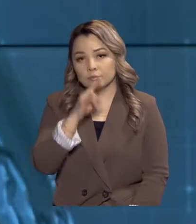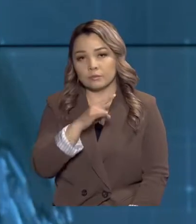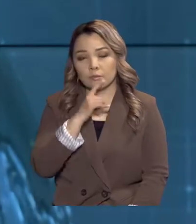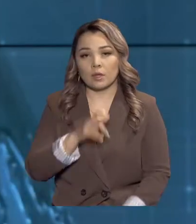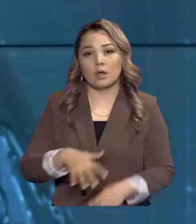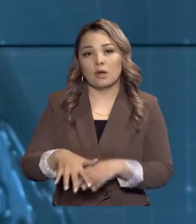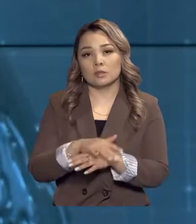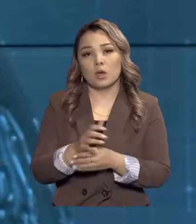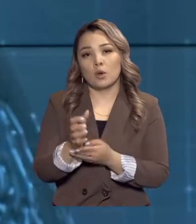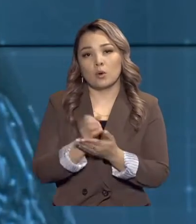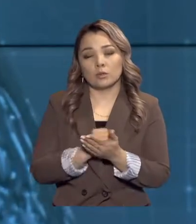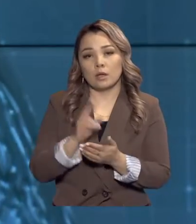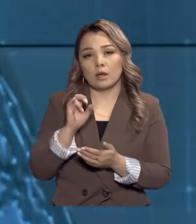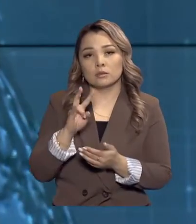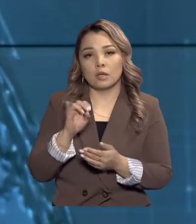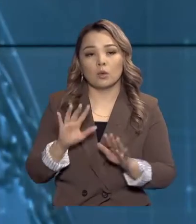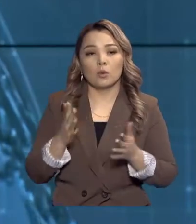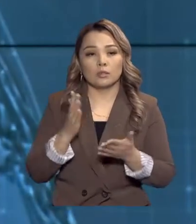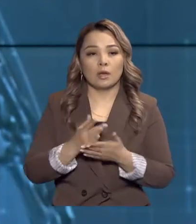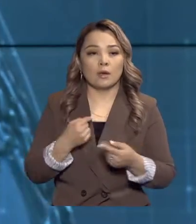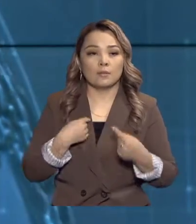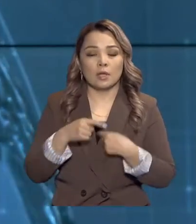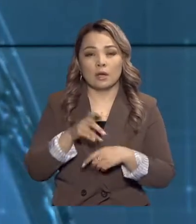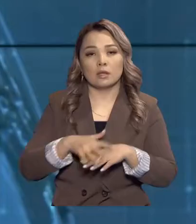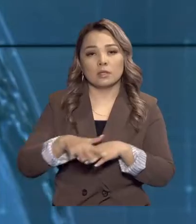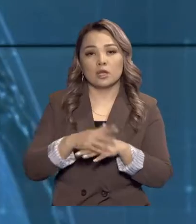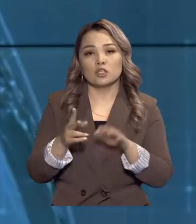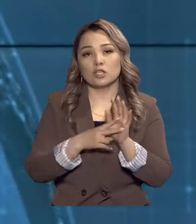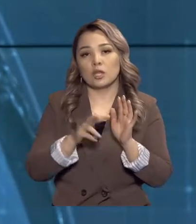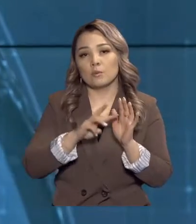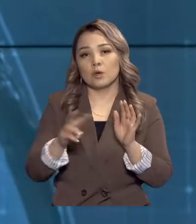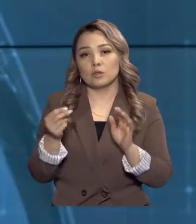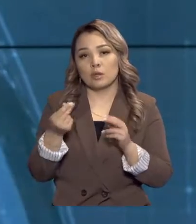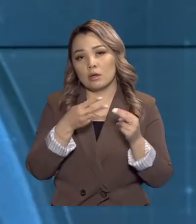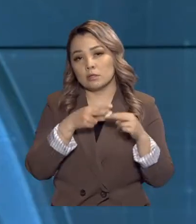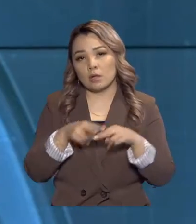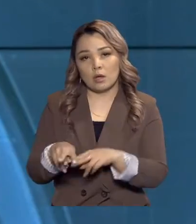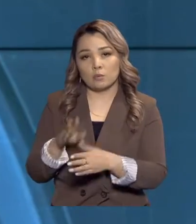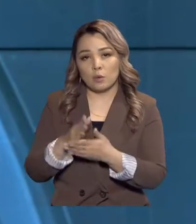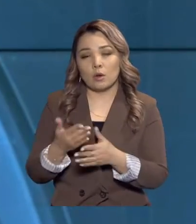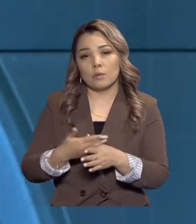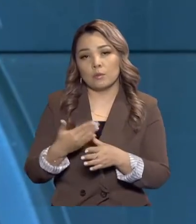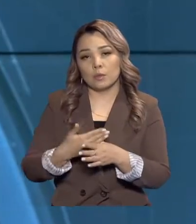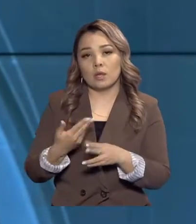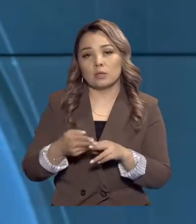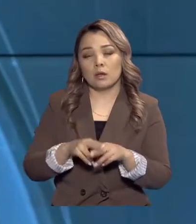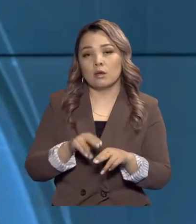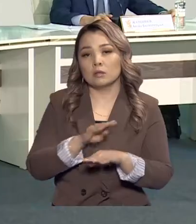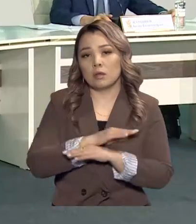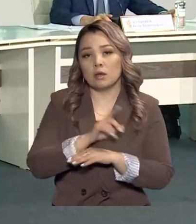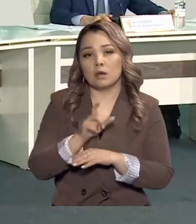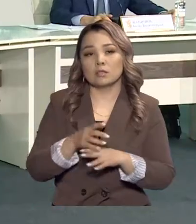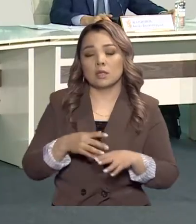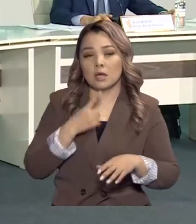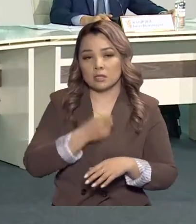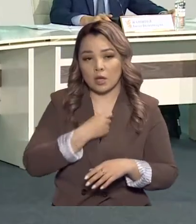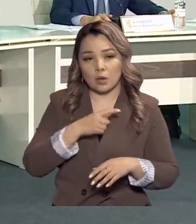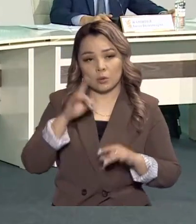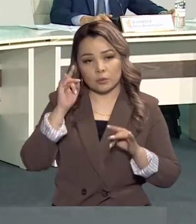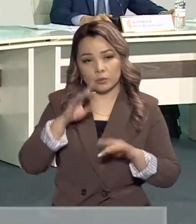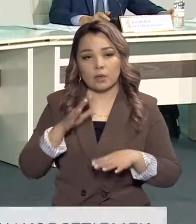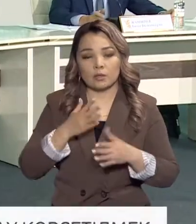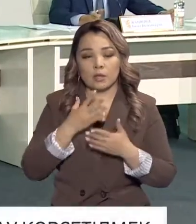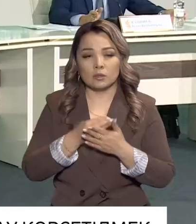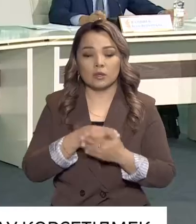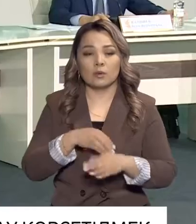Қазақстан халқына қоры қаңтар оқиғасында жапа шеккен азаматтарға 7 миллион теңгеден аударады. Атаулы көмек қаза тапқан әскерилердің және кедейсі құрбан